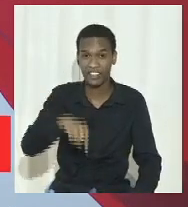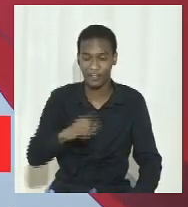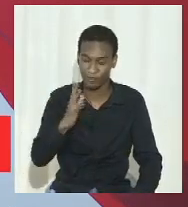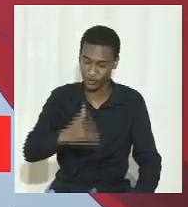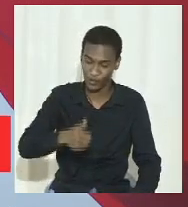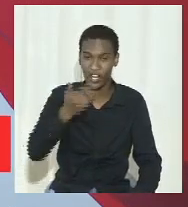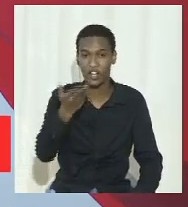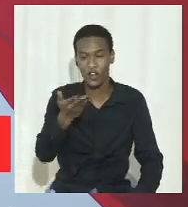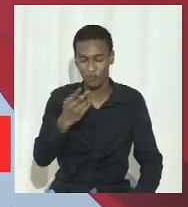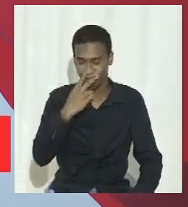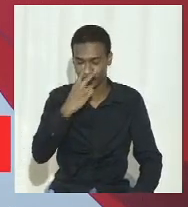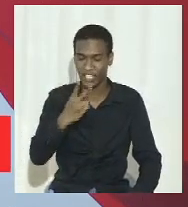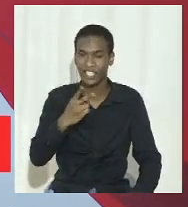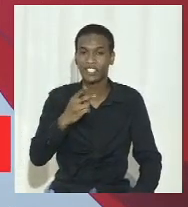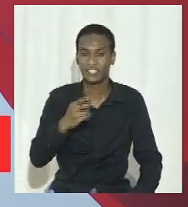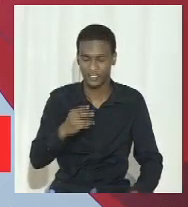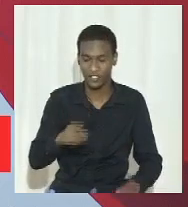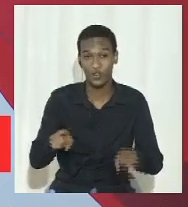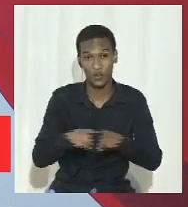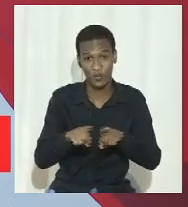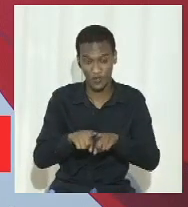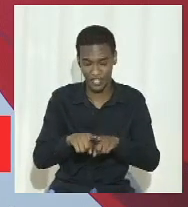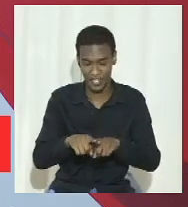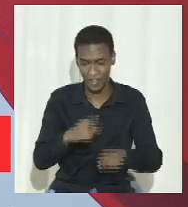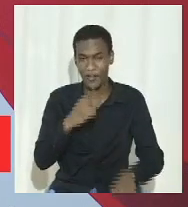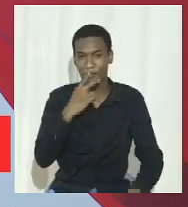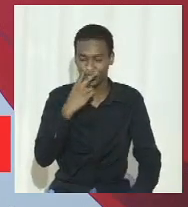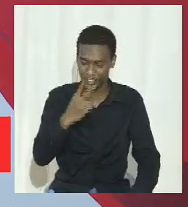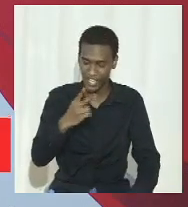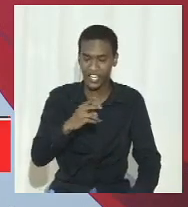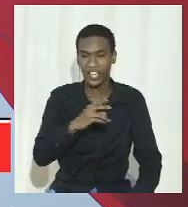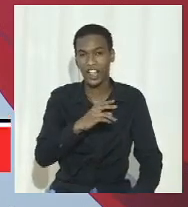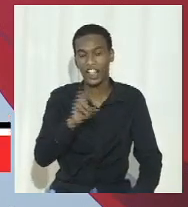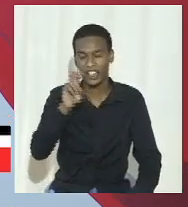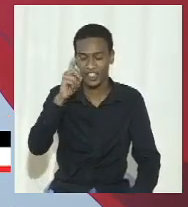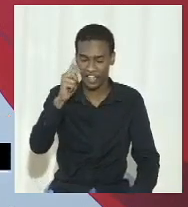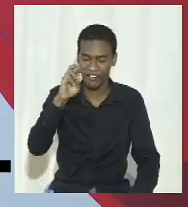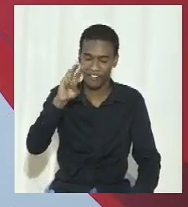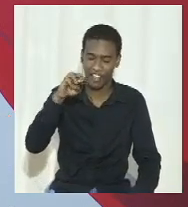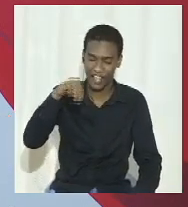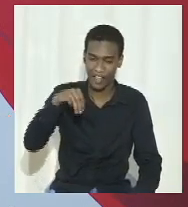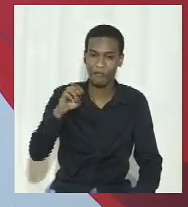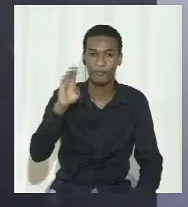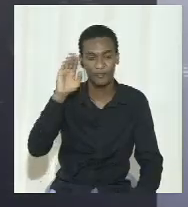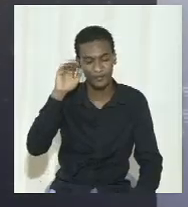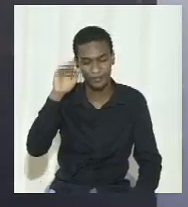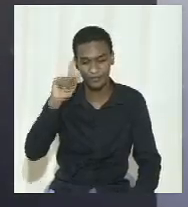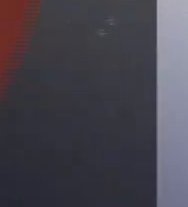nanaraka izany. Ankasitrahana ihany koa ianao tsy nisaraka tamin'ny televiziona malagasy. Mandra-pitafa tompoko.